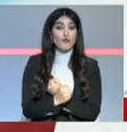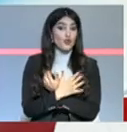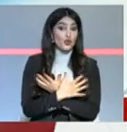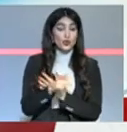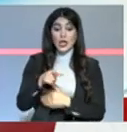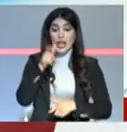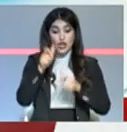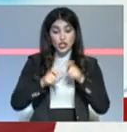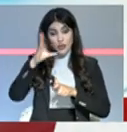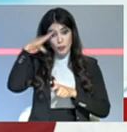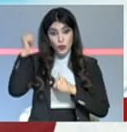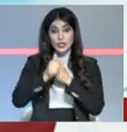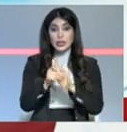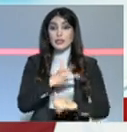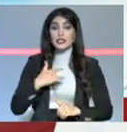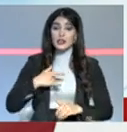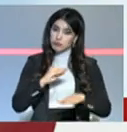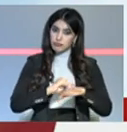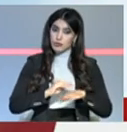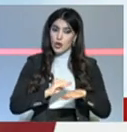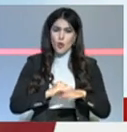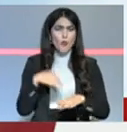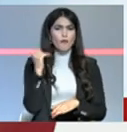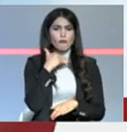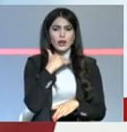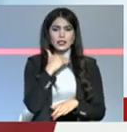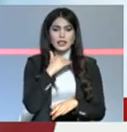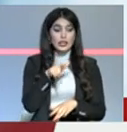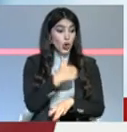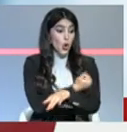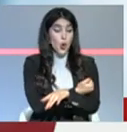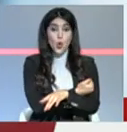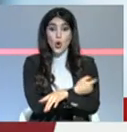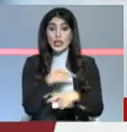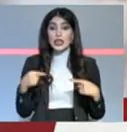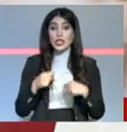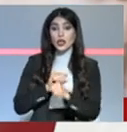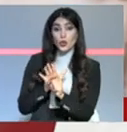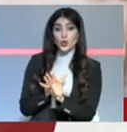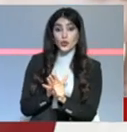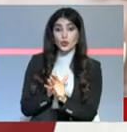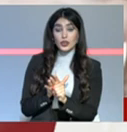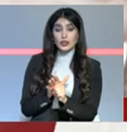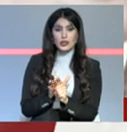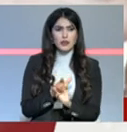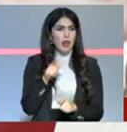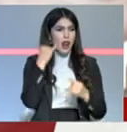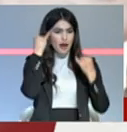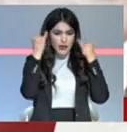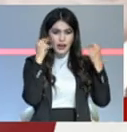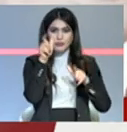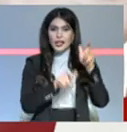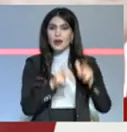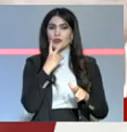والعلماء في المجال الصحي ومع تسارع الخطوه هيك نحو استعماله تلقيه يكون فيه تسعه عشره تباين الاراء